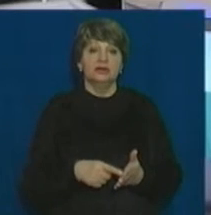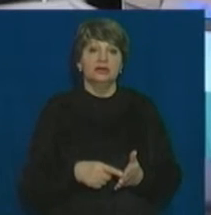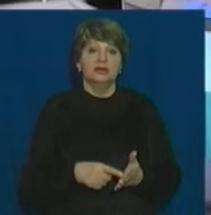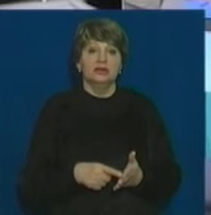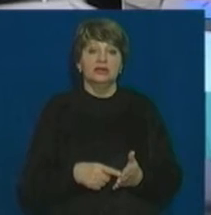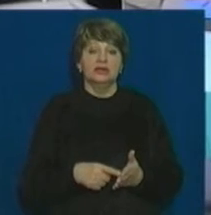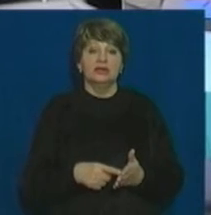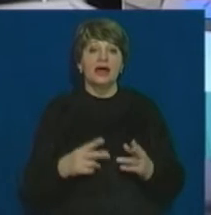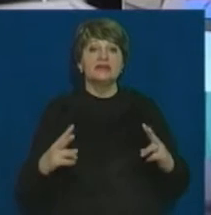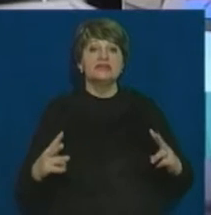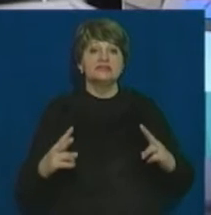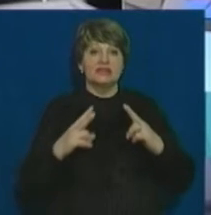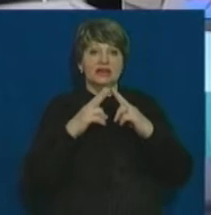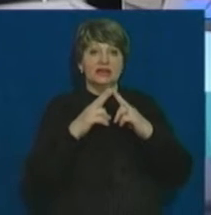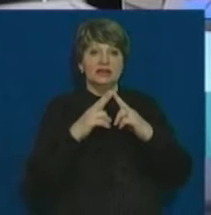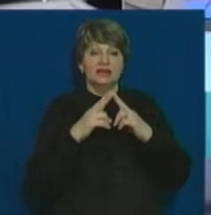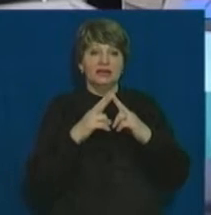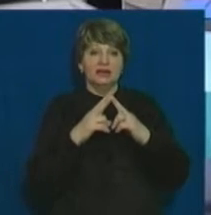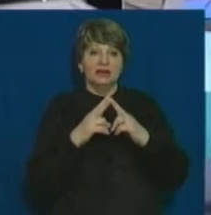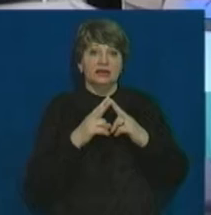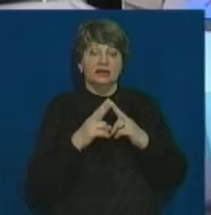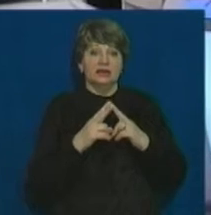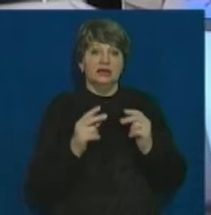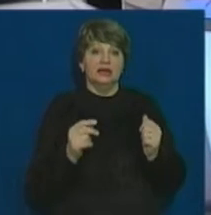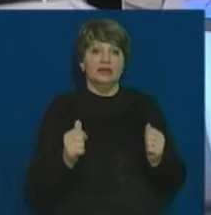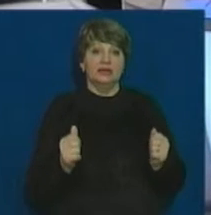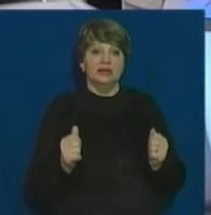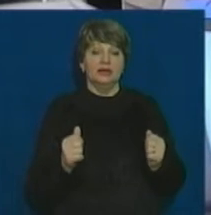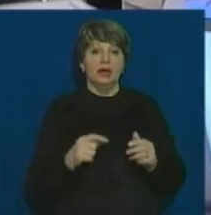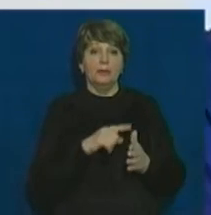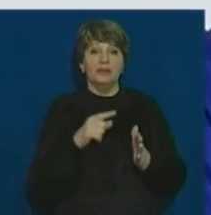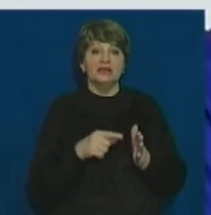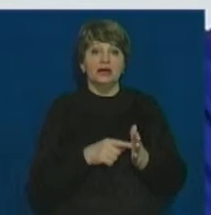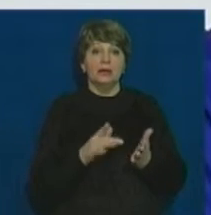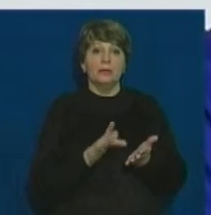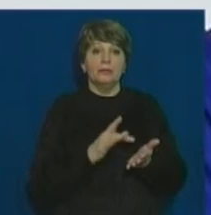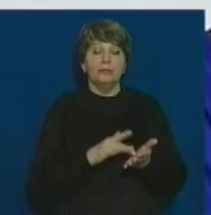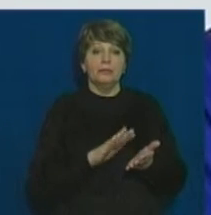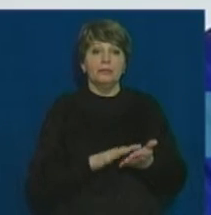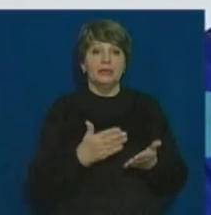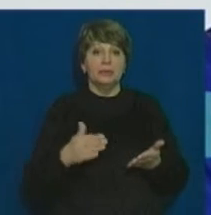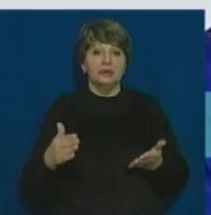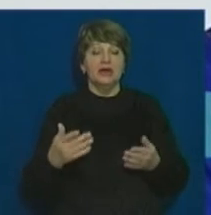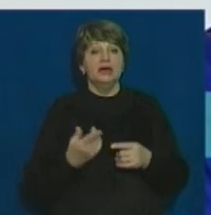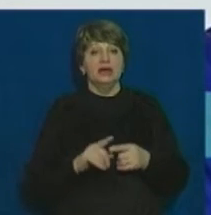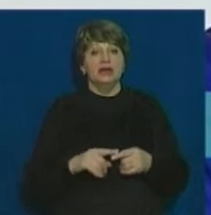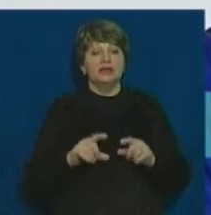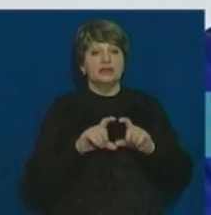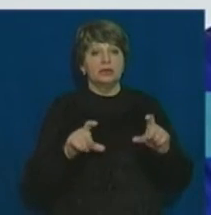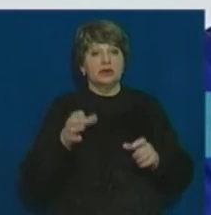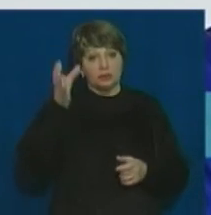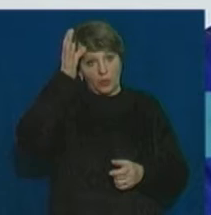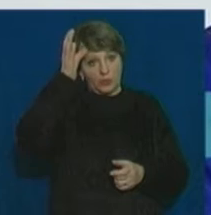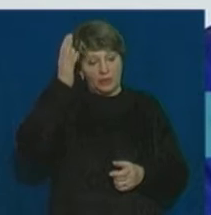між стелою і до якого ми плануємо повернутися, це питання бібліотек. Це ми з департаментом освіти обговорювали. Тобто,